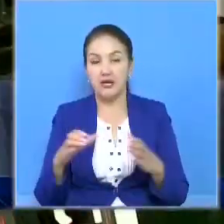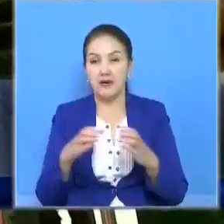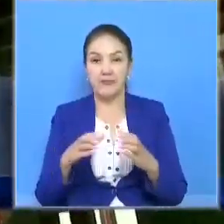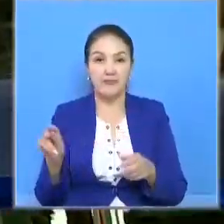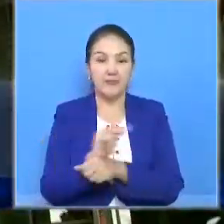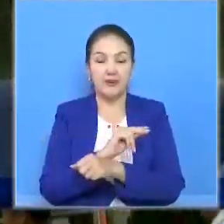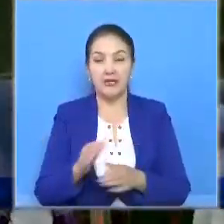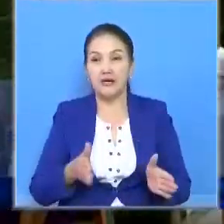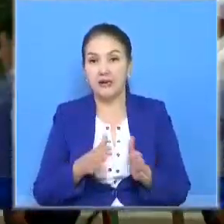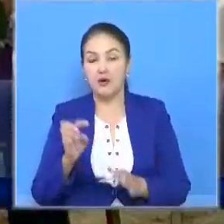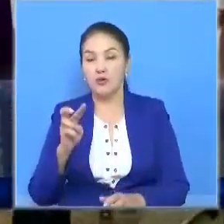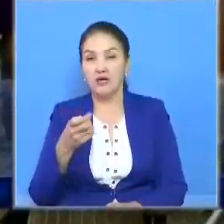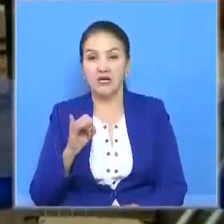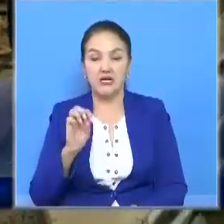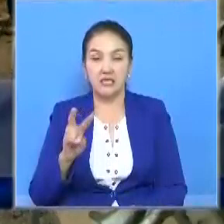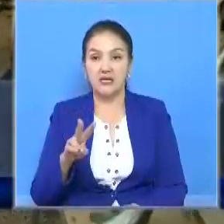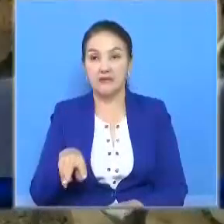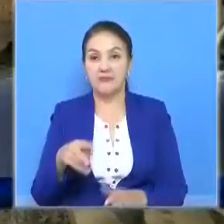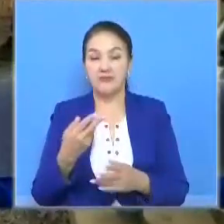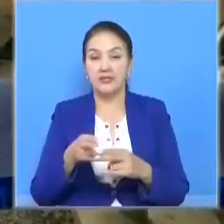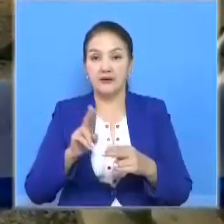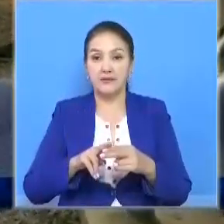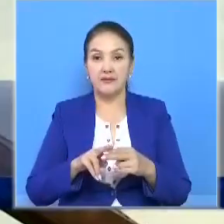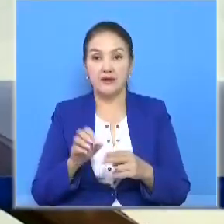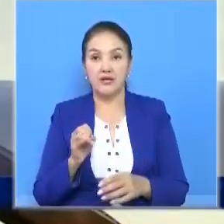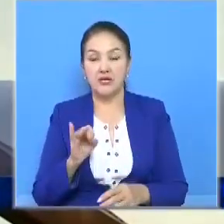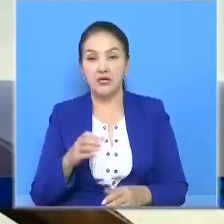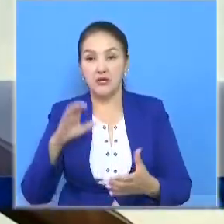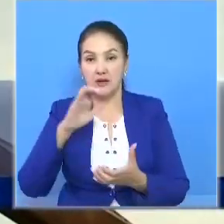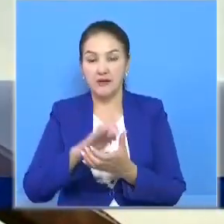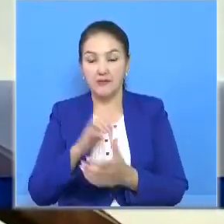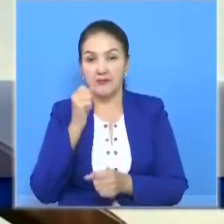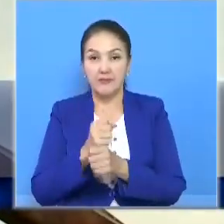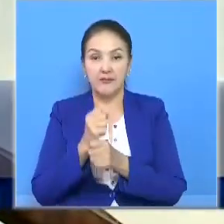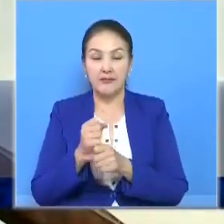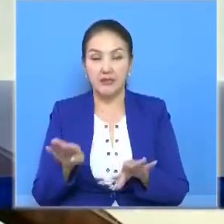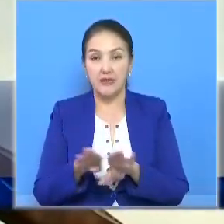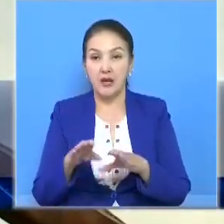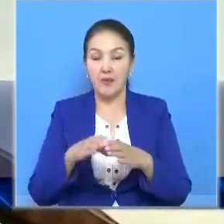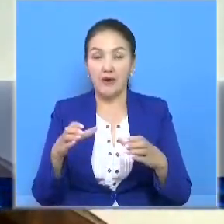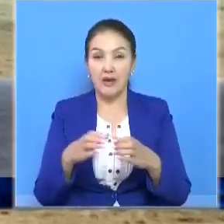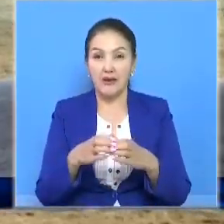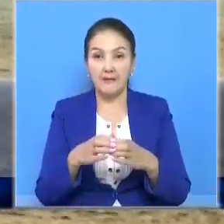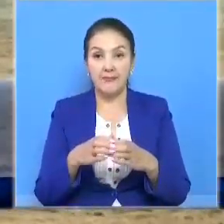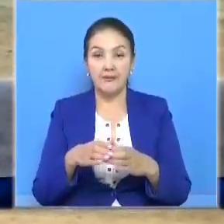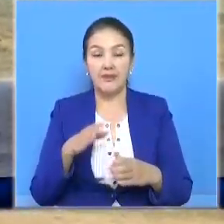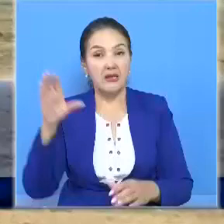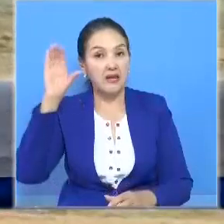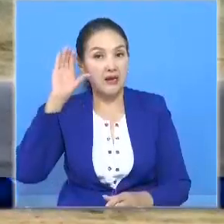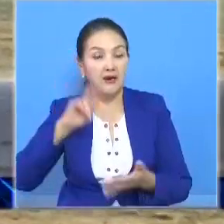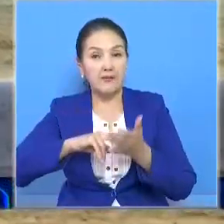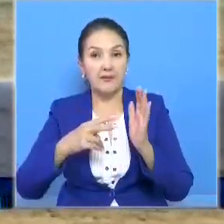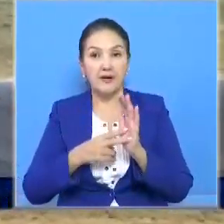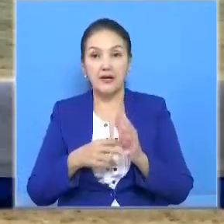по ремонту дороги Уил-Каратал. Именно поэтому Ералы Тукжанов ознакомился с работой этого производственного объекта и выслушал